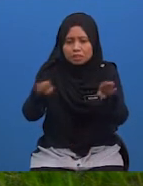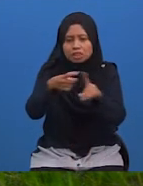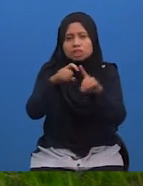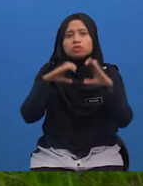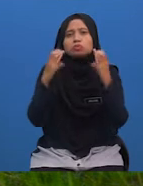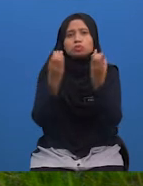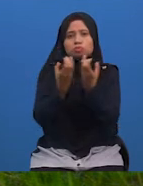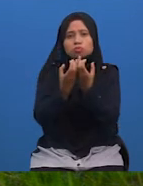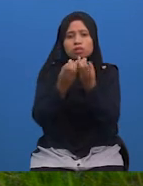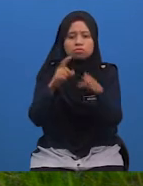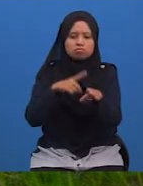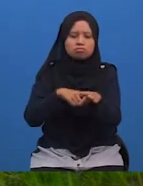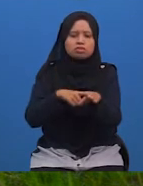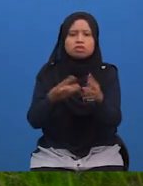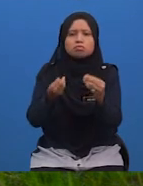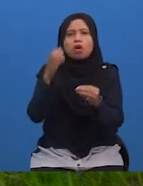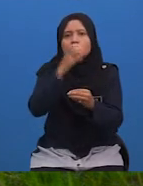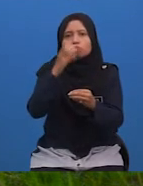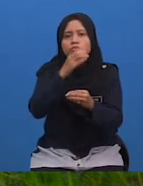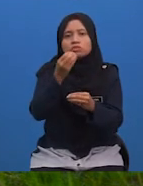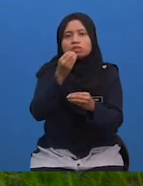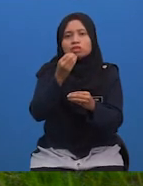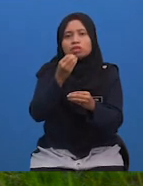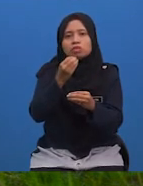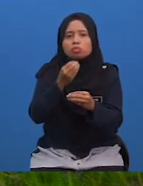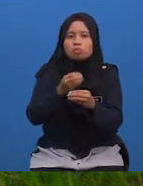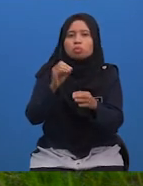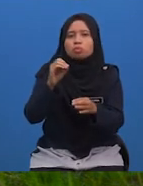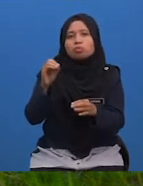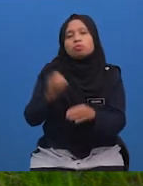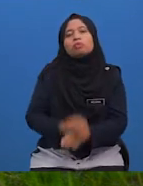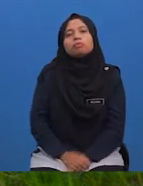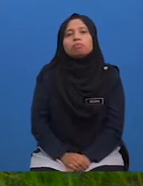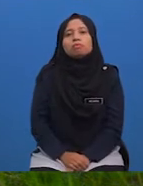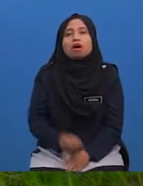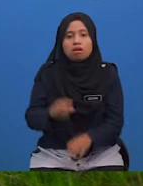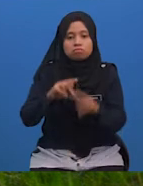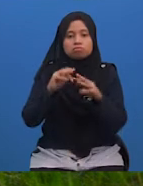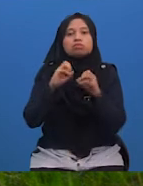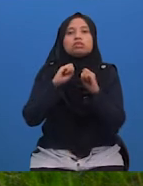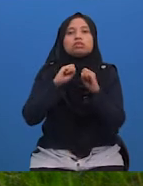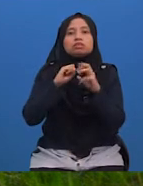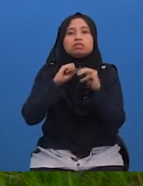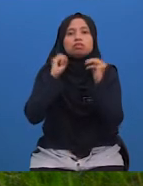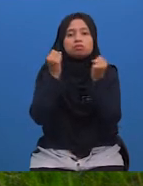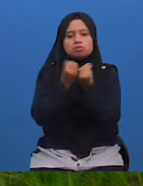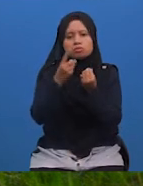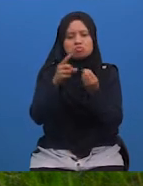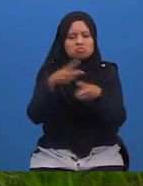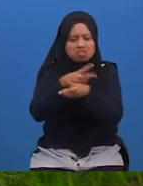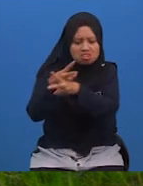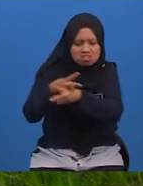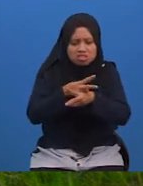kumpulan ketika hendak mencari makanan. Oh, tersesat ke? Hahaha. Masyarakat kamu tak jaga kamu berdua